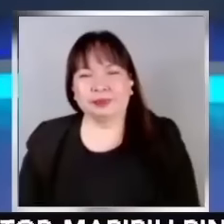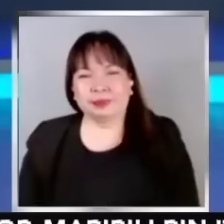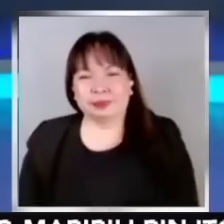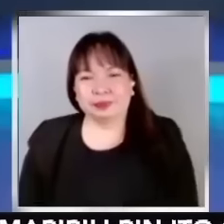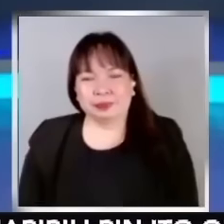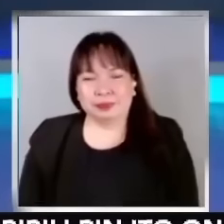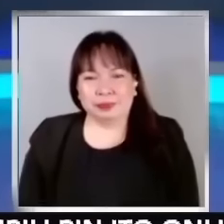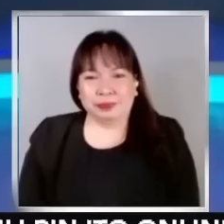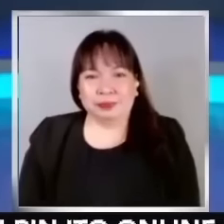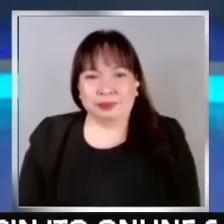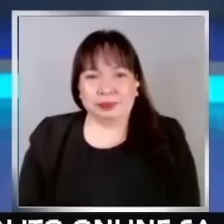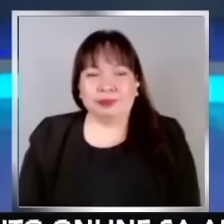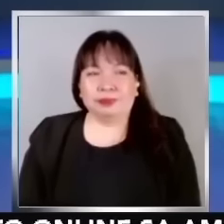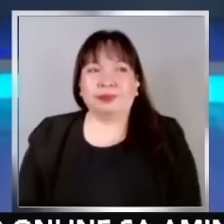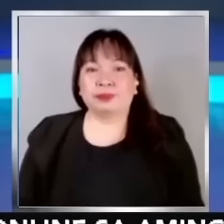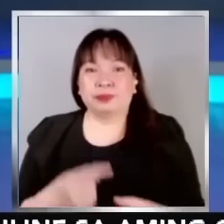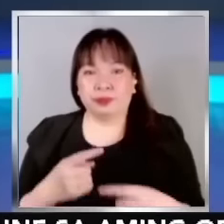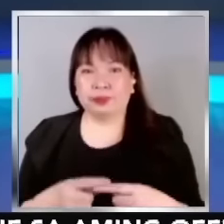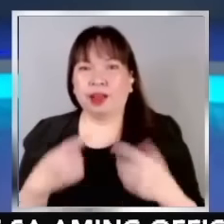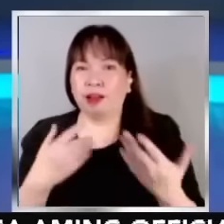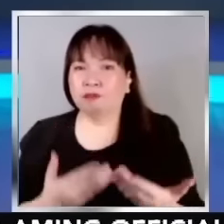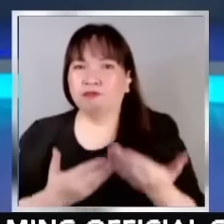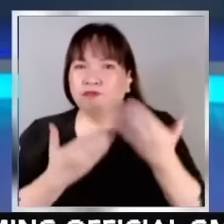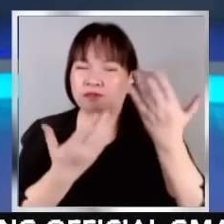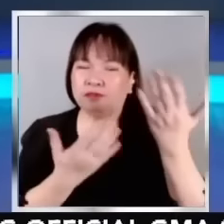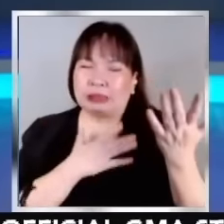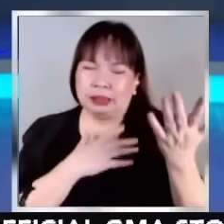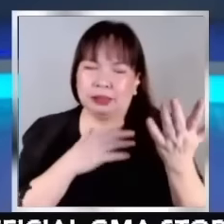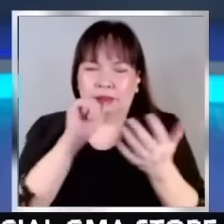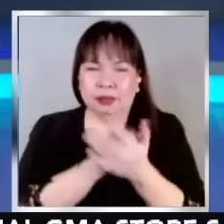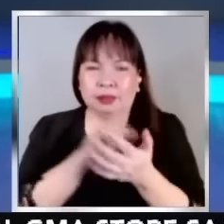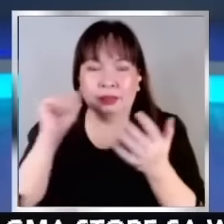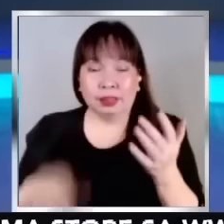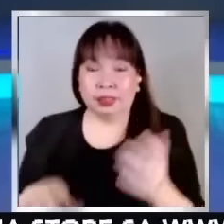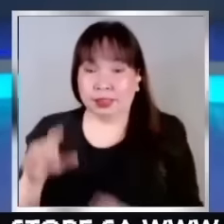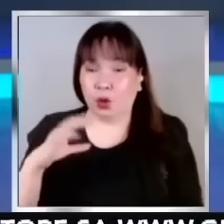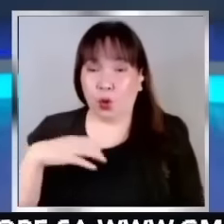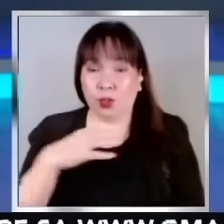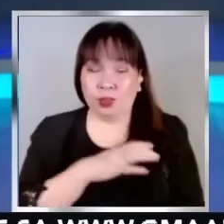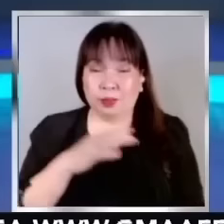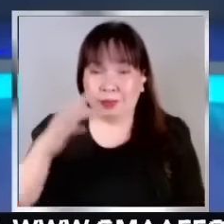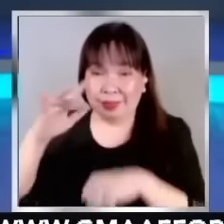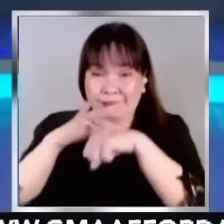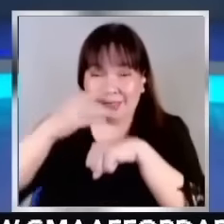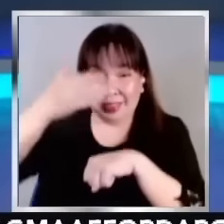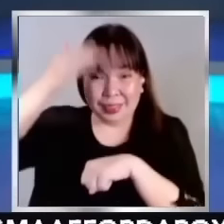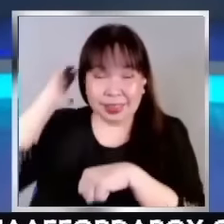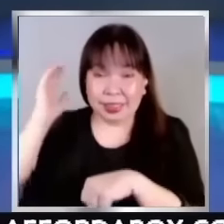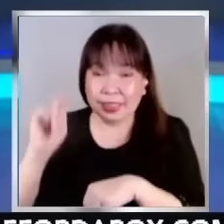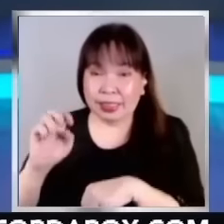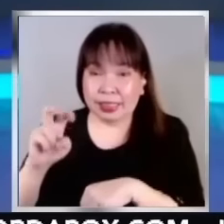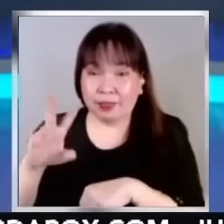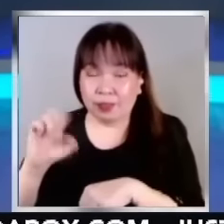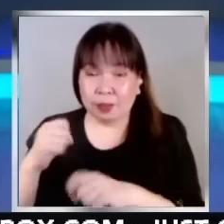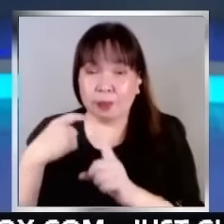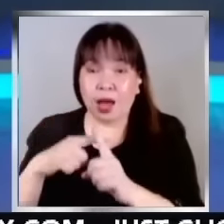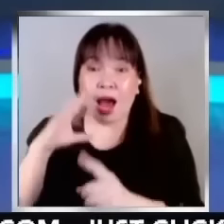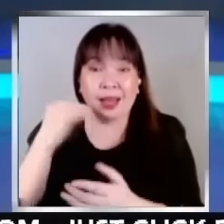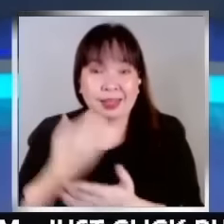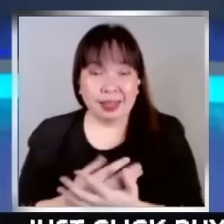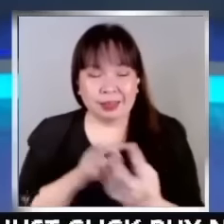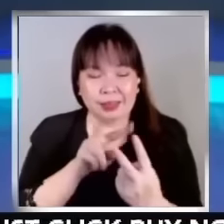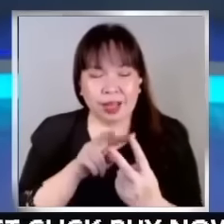Naghain ng motion to dismiss si Congressman Arnolfo Teves Jr. at anak na sina Kurt at Axel laban sa reklamong